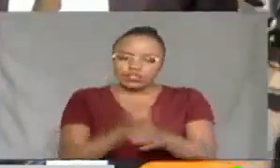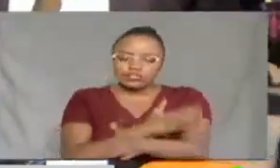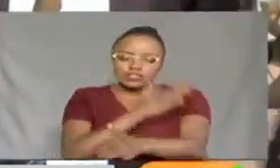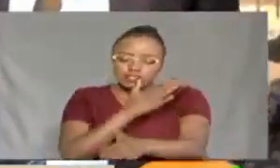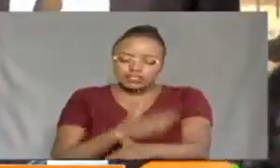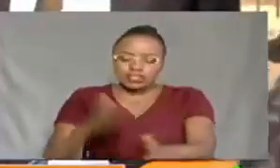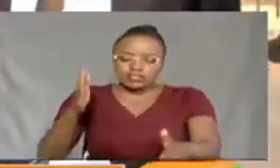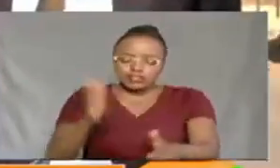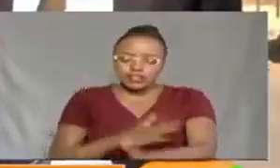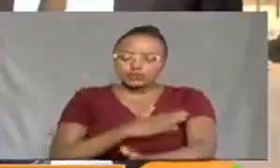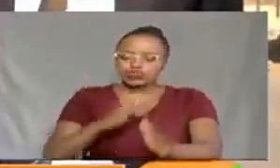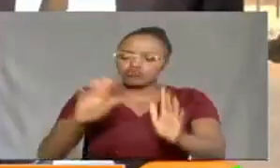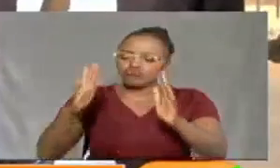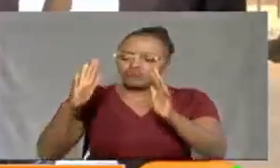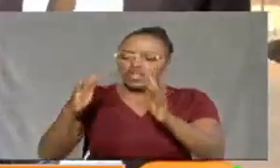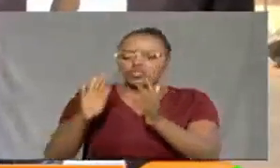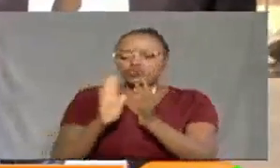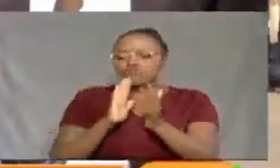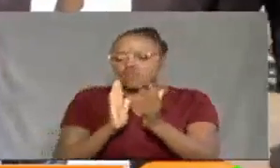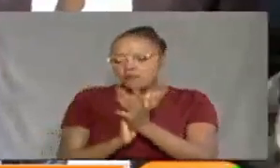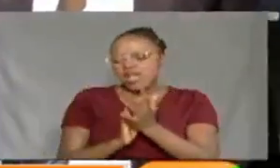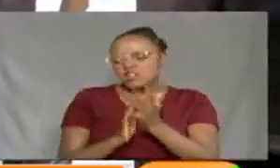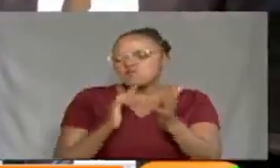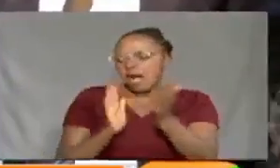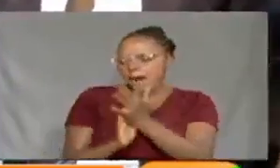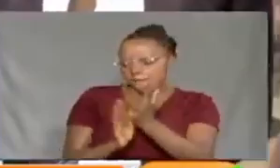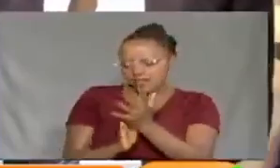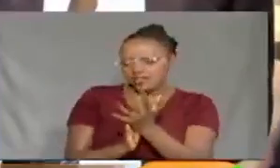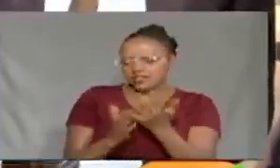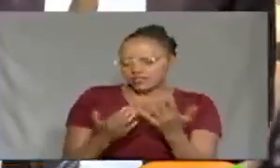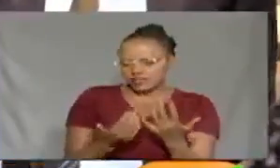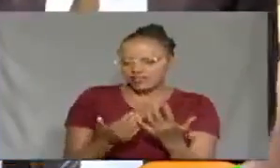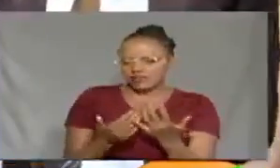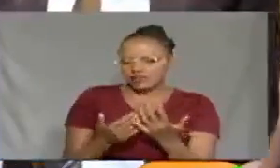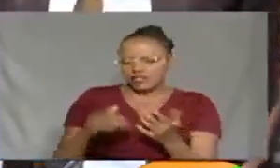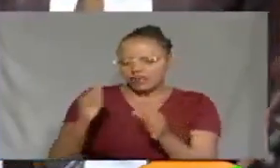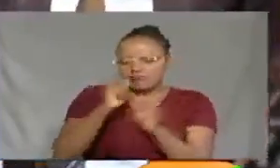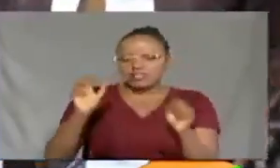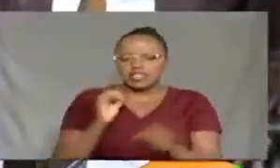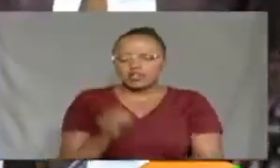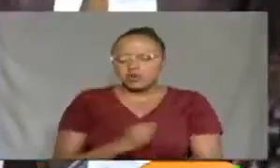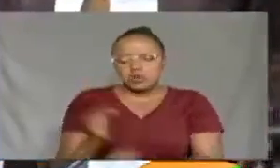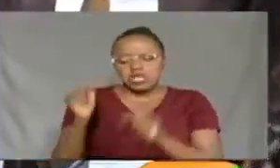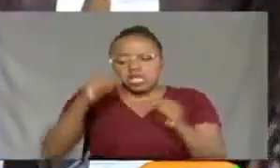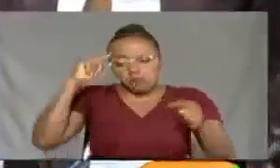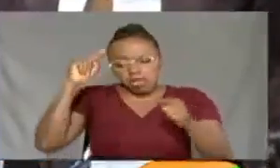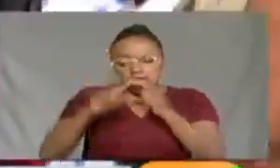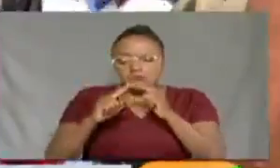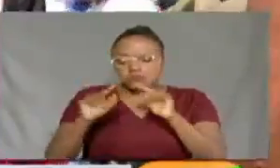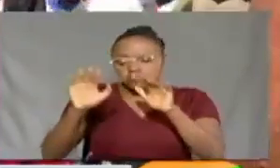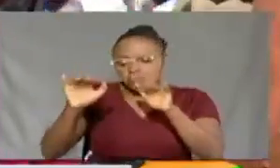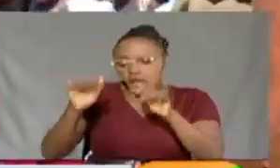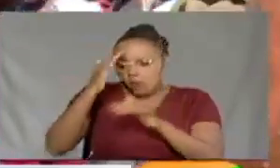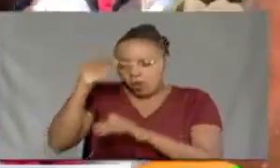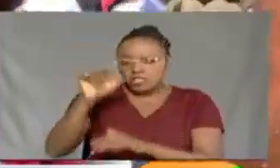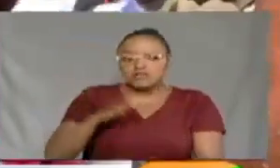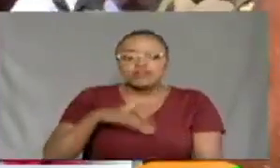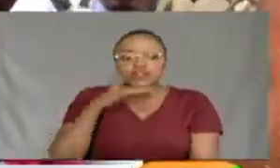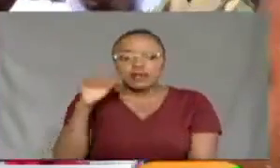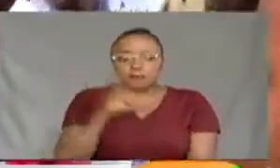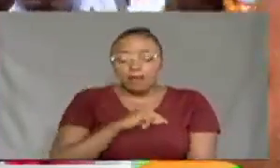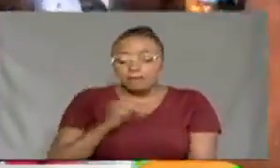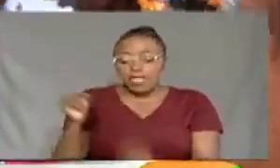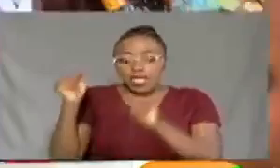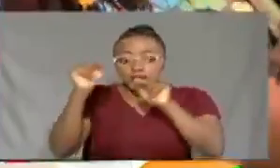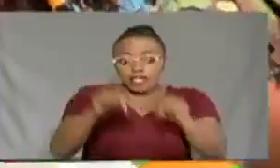ya kusipu rais kwamba tunakuja tu kumwambia kwa heri kwa sababu ametuacha. Na nimekuja nikijua